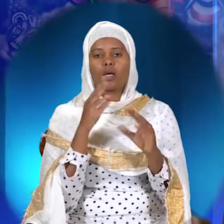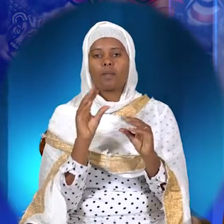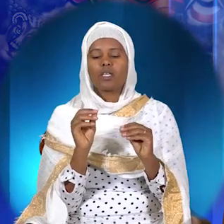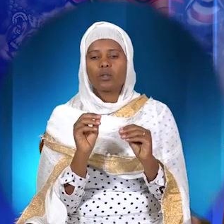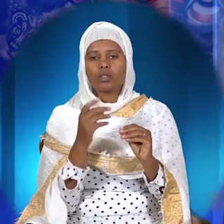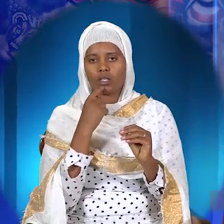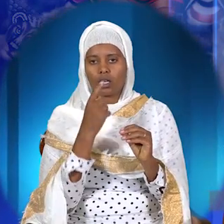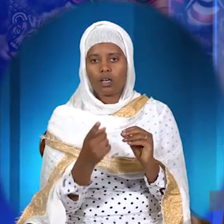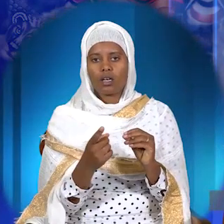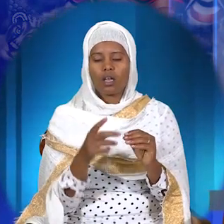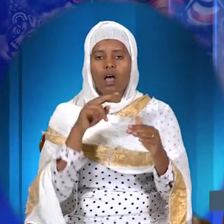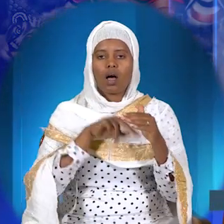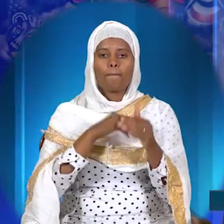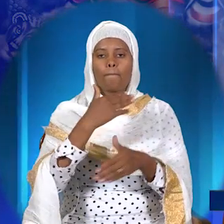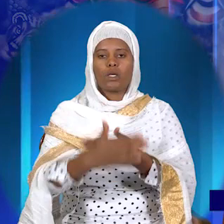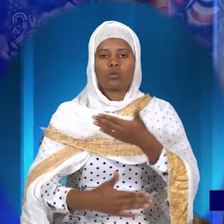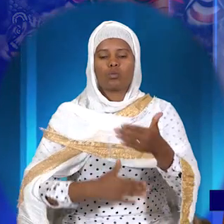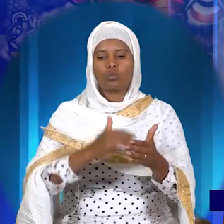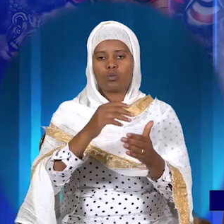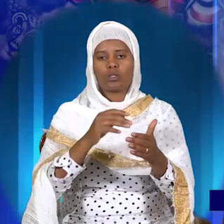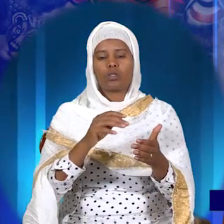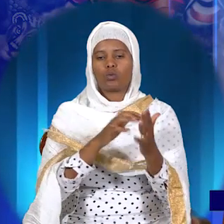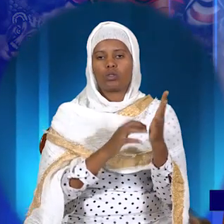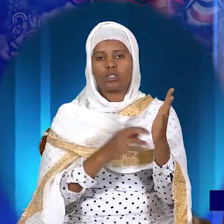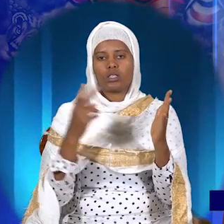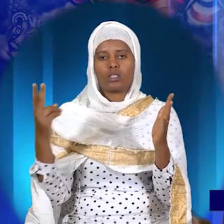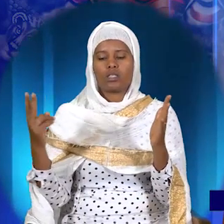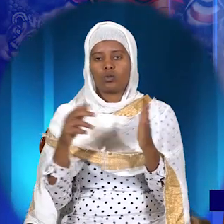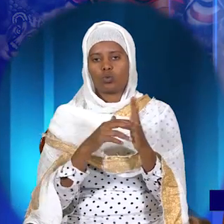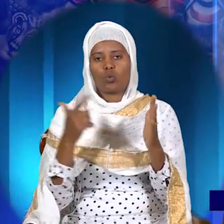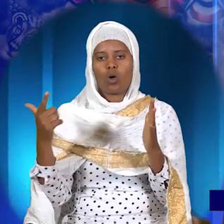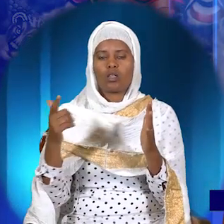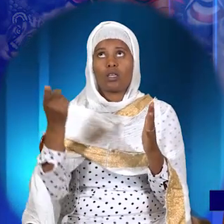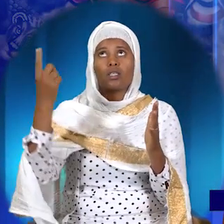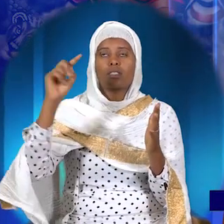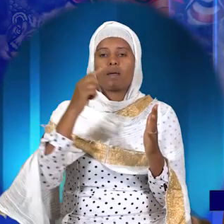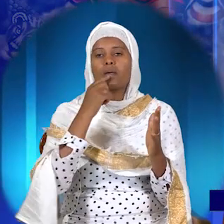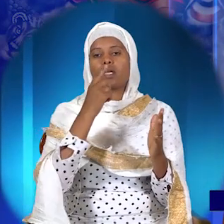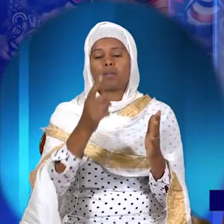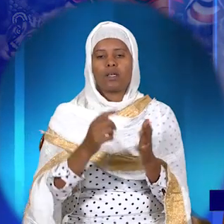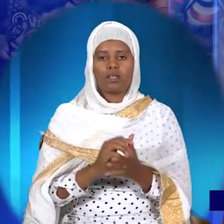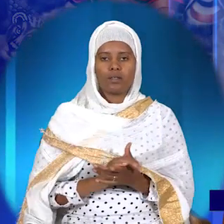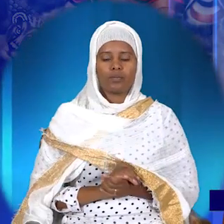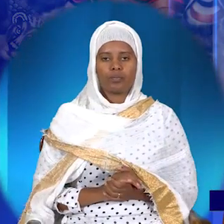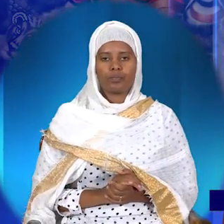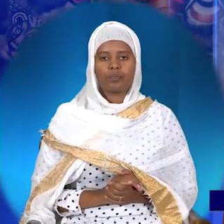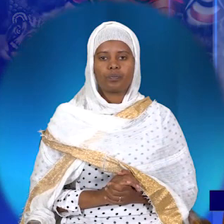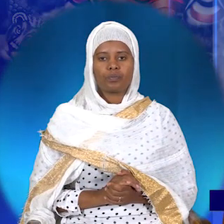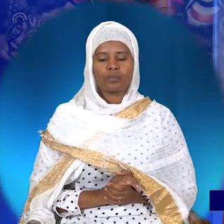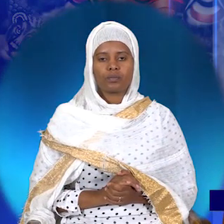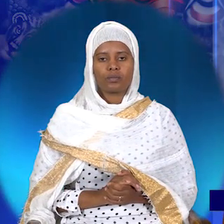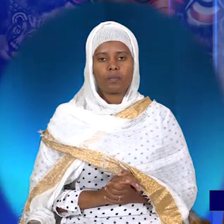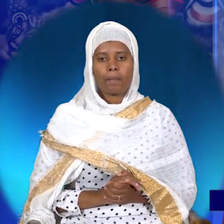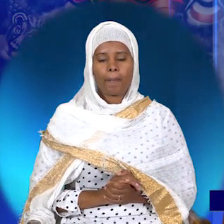ዝዛረብ ዘሎ መን እዩ እንተዳ ኢልና ኣብ መዝሙር መበል 2 ኣፍቕዲ 7 እግዚአብሔር ይቤለኒ ወልደየ